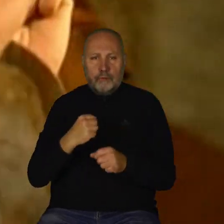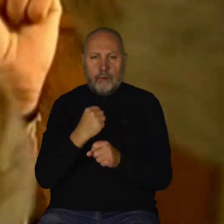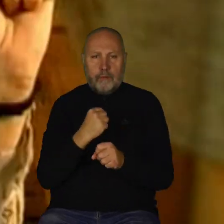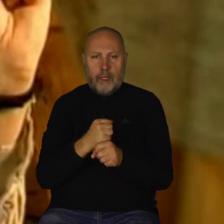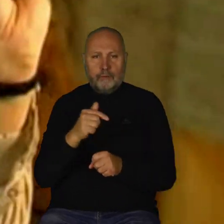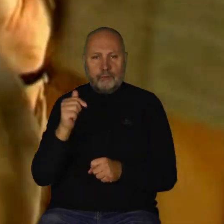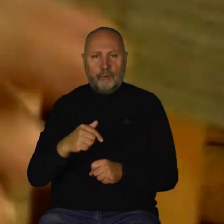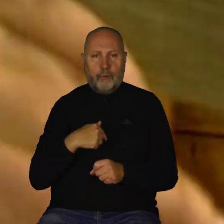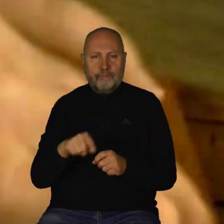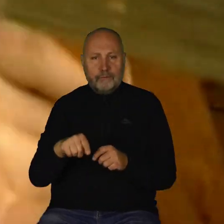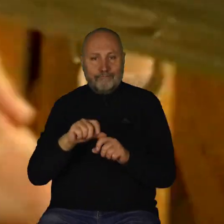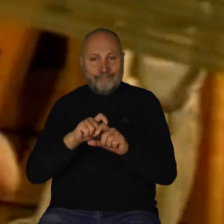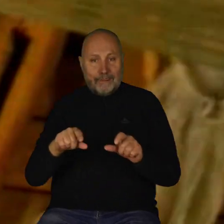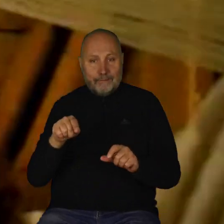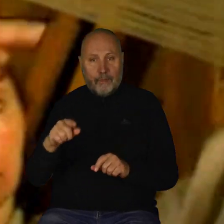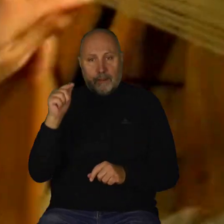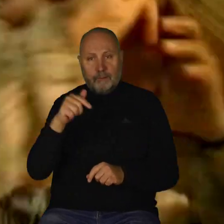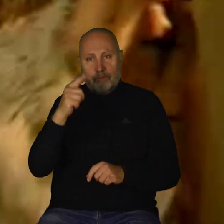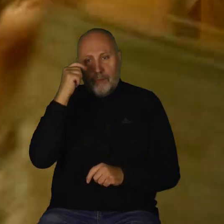Podczas tego